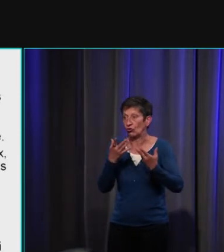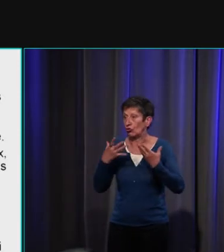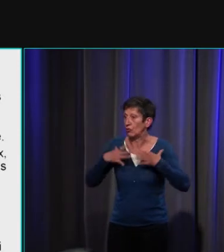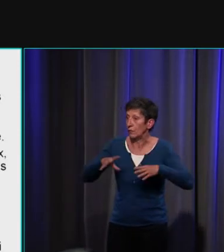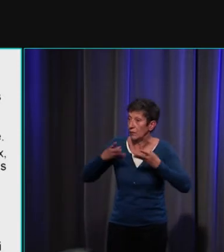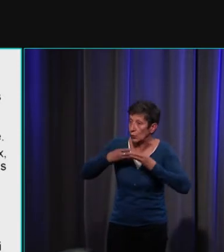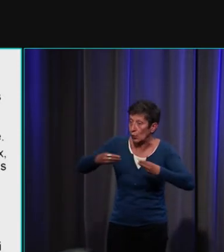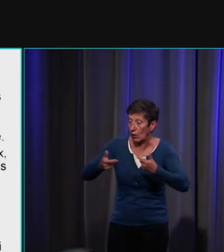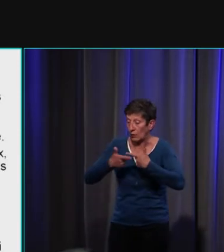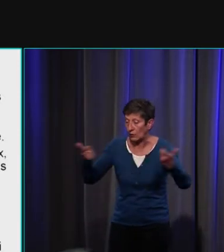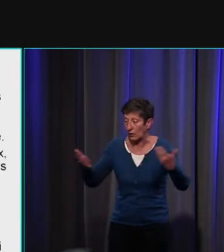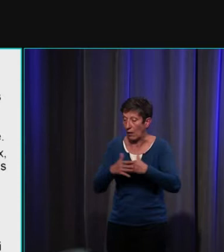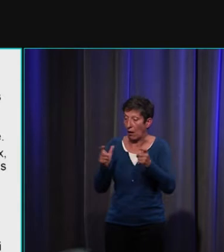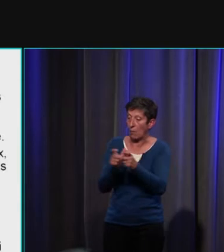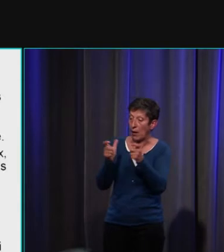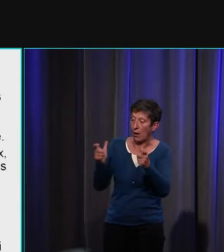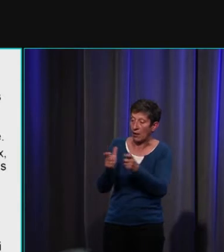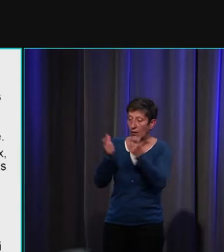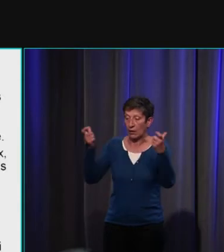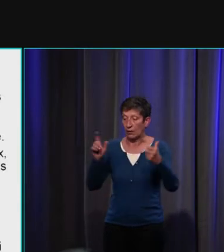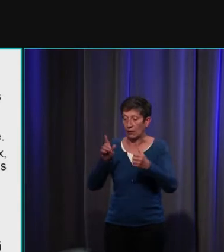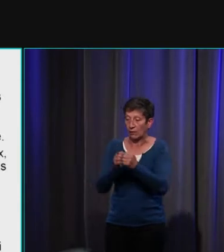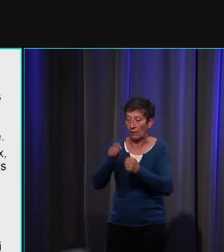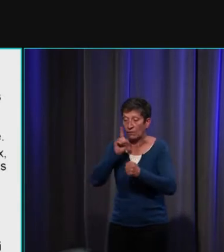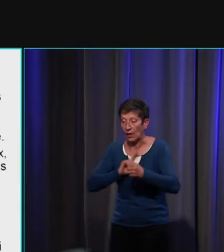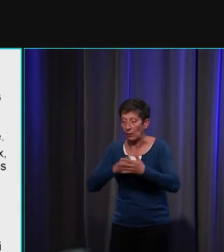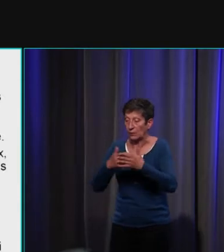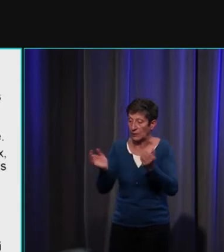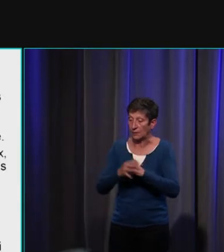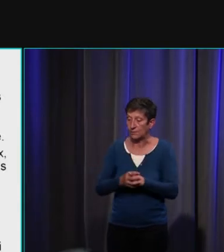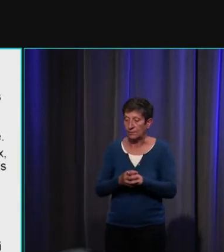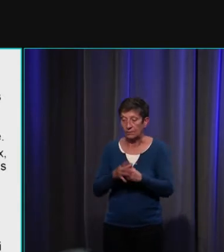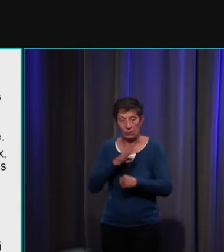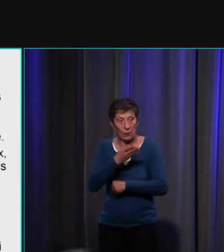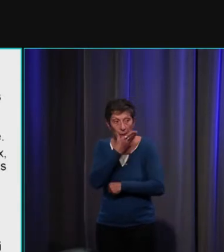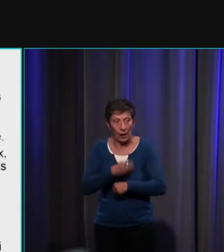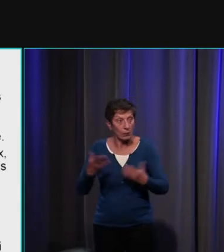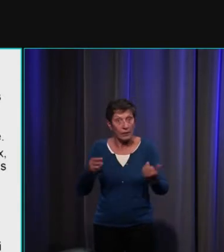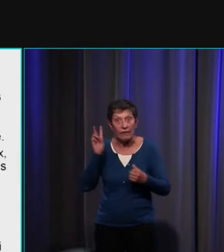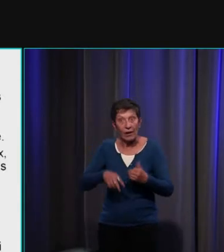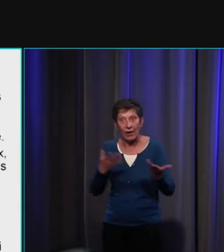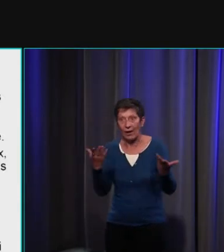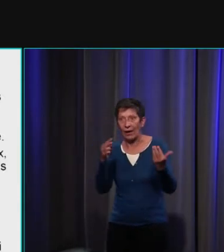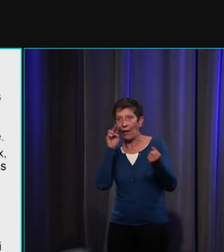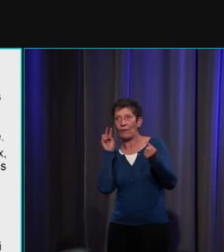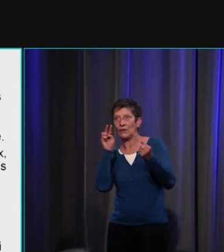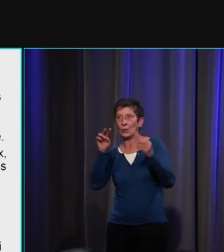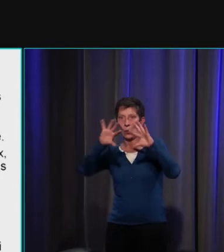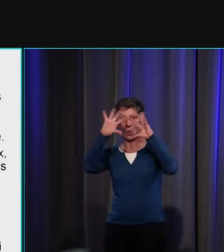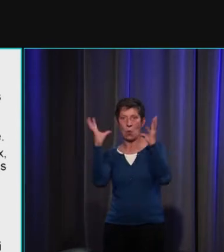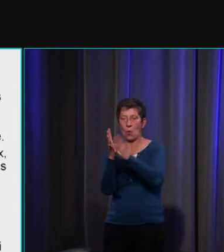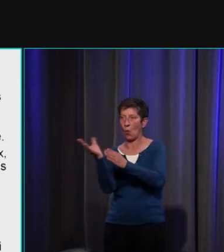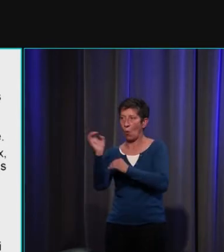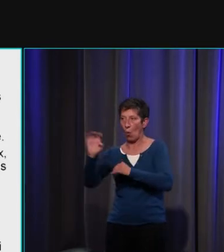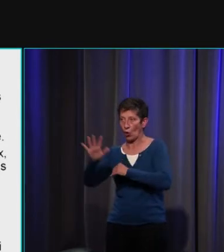trêve au palais en marbre dame puis celle dont des biens belles voyez c'est aussi cette vision très fantasmé de l'eau de lorient qui a poussé